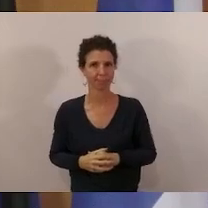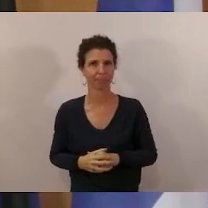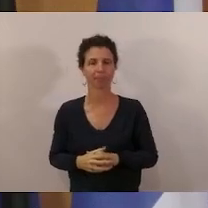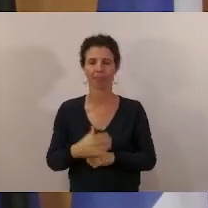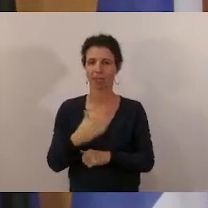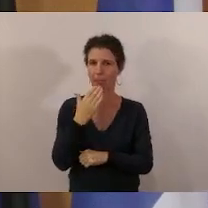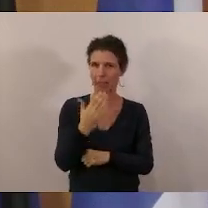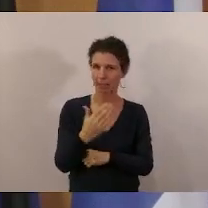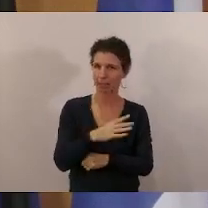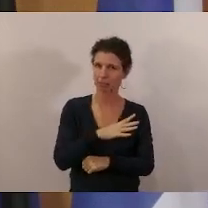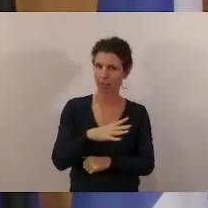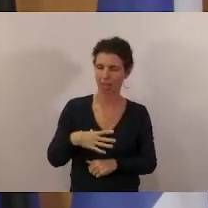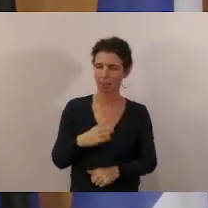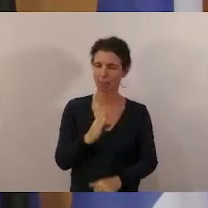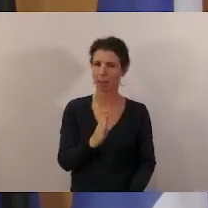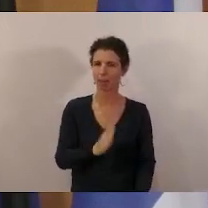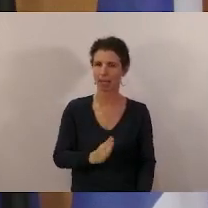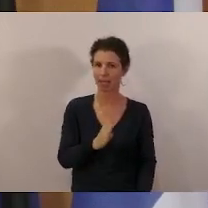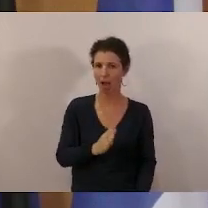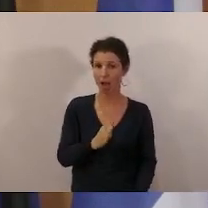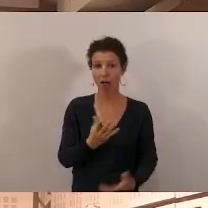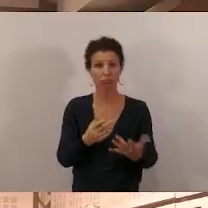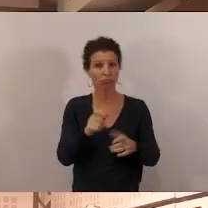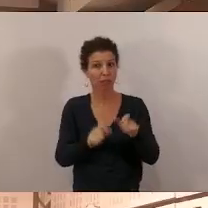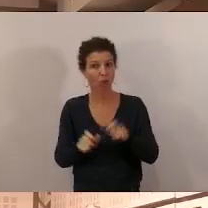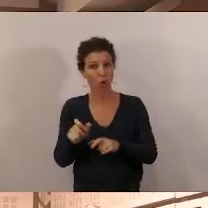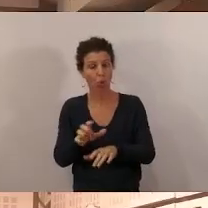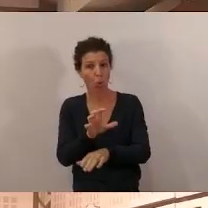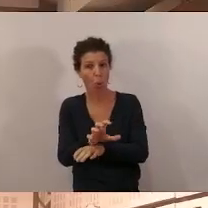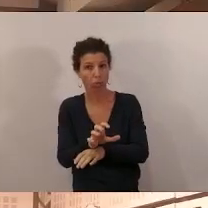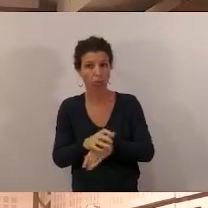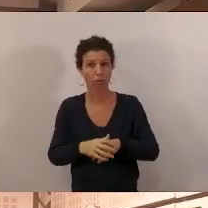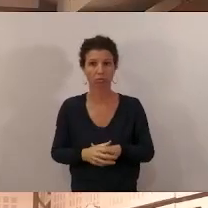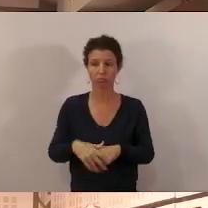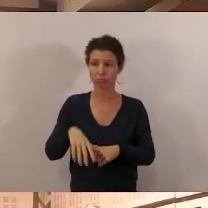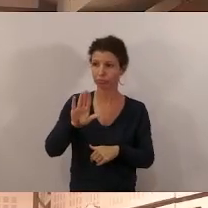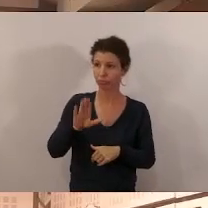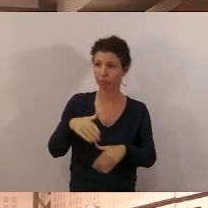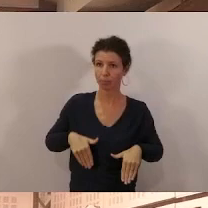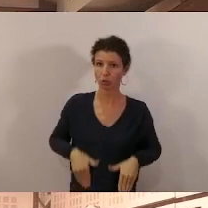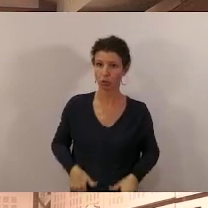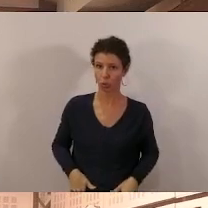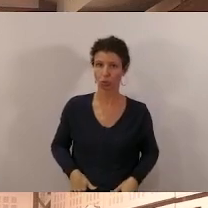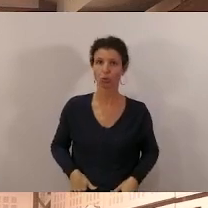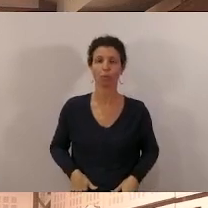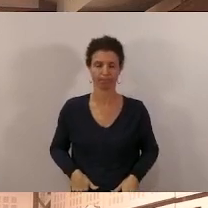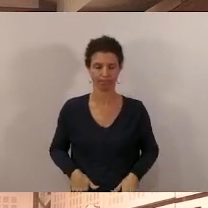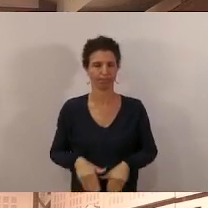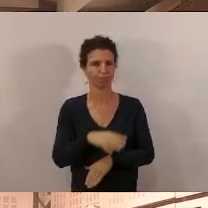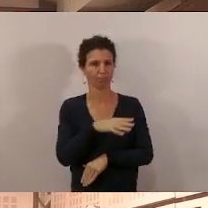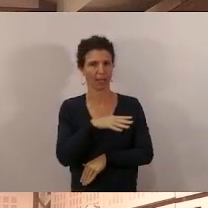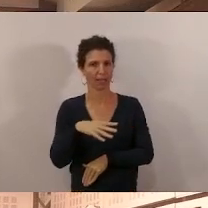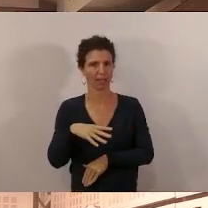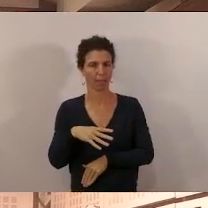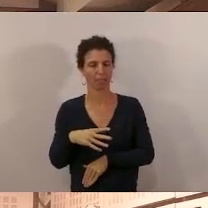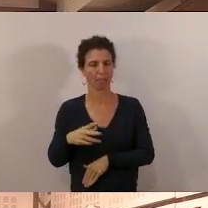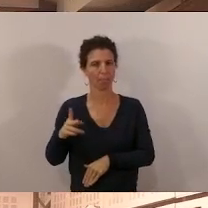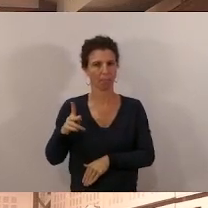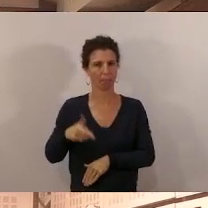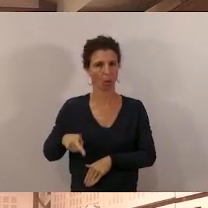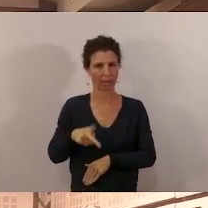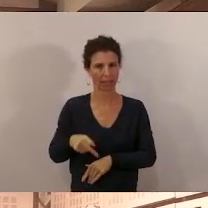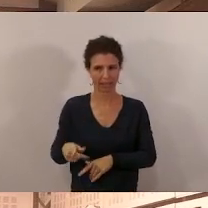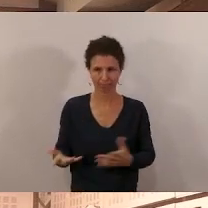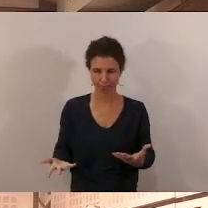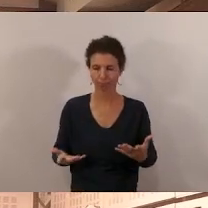Merci Madame Bécart. Y a-t-il des contre le rapport numéro 20 ? Des abstentions ? Madame Parodi,